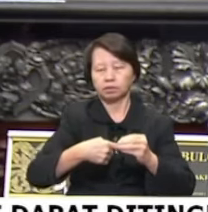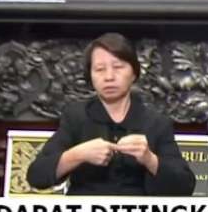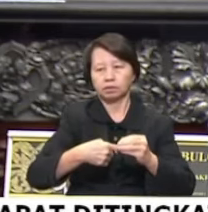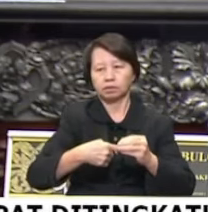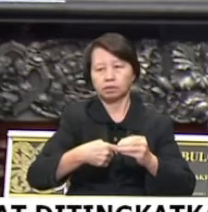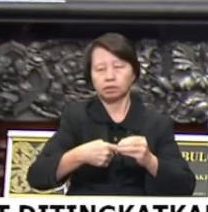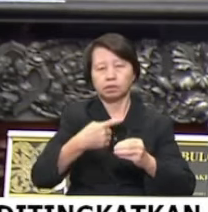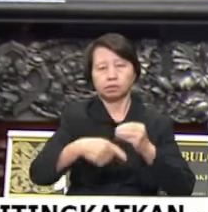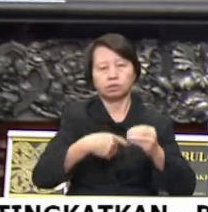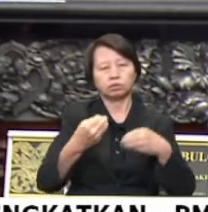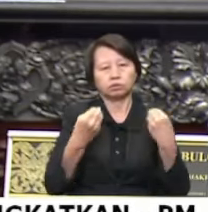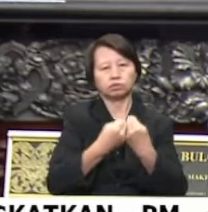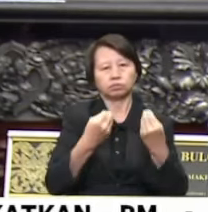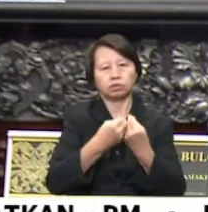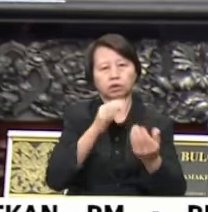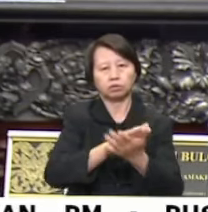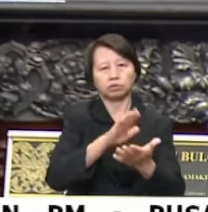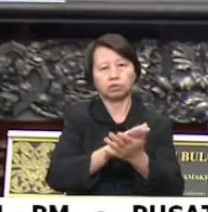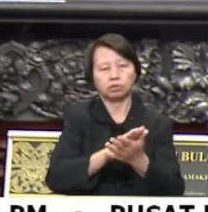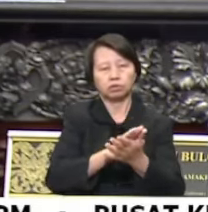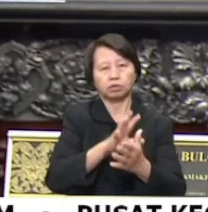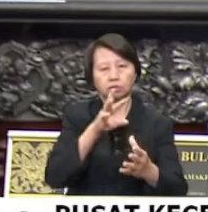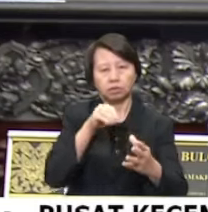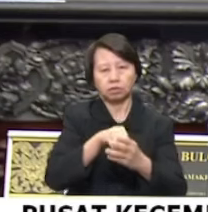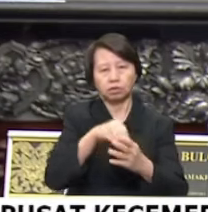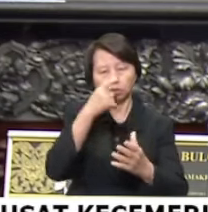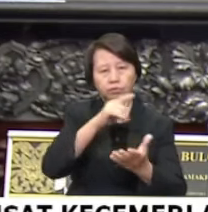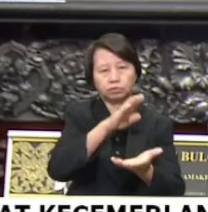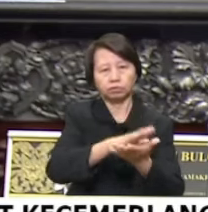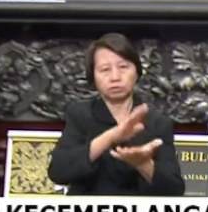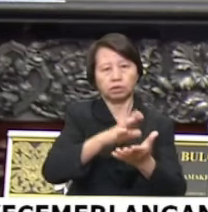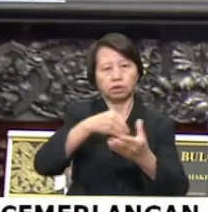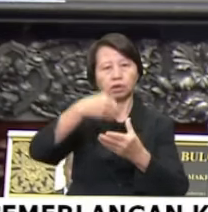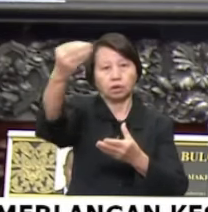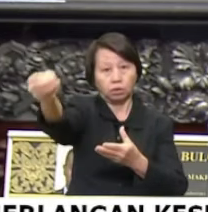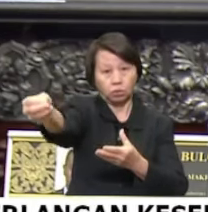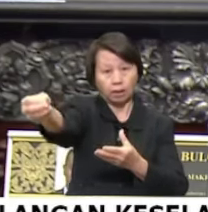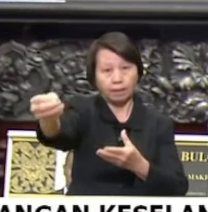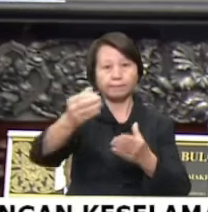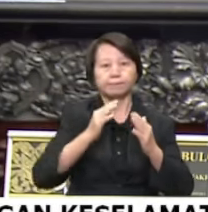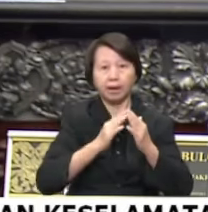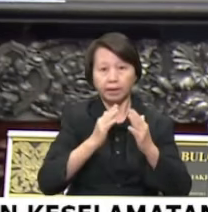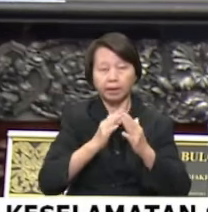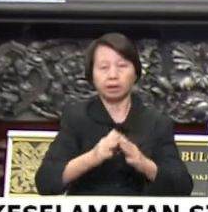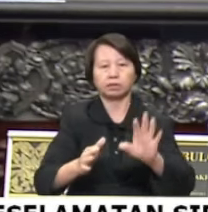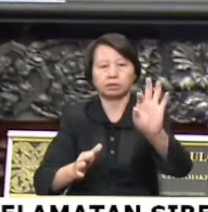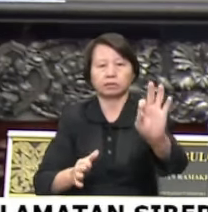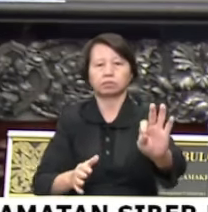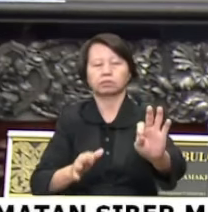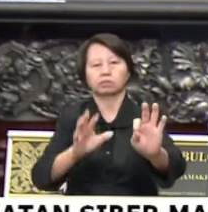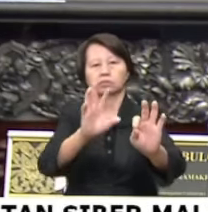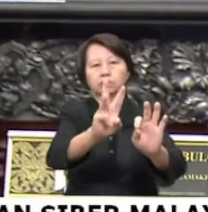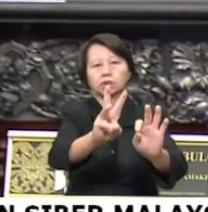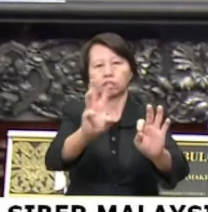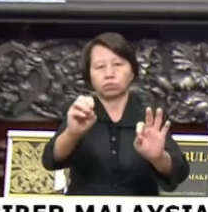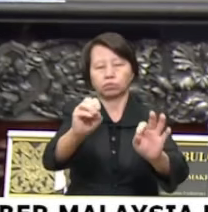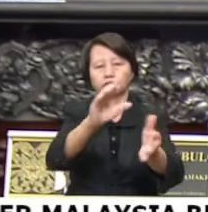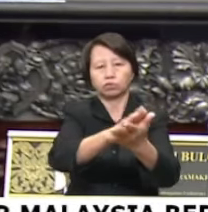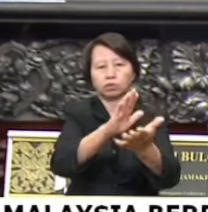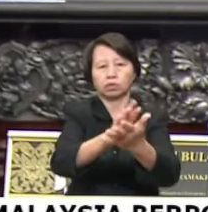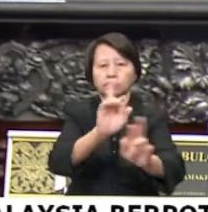dari segi jumlah sekolah yang terbabit, bagi sekolah di luar bandar sebanyak 960 sekolah